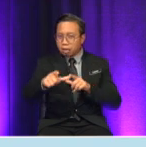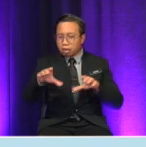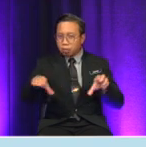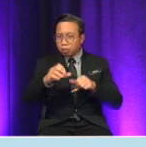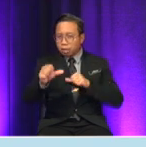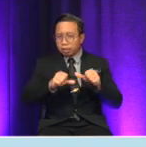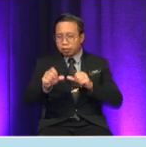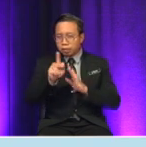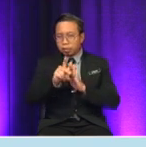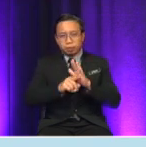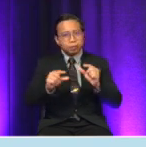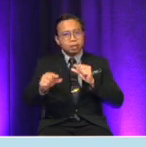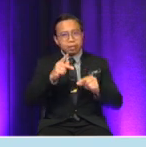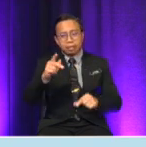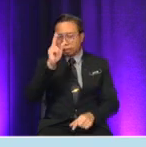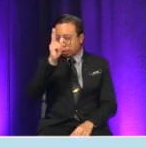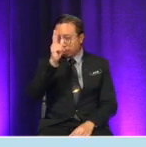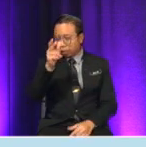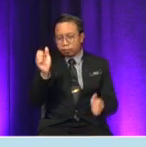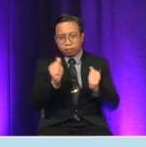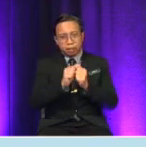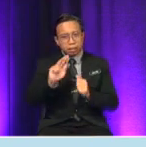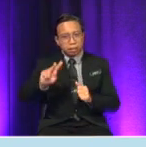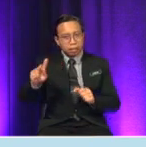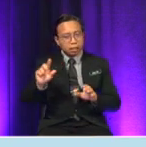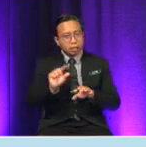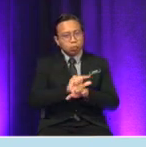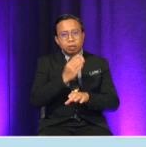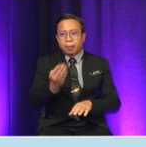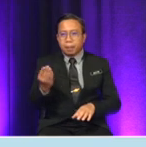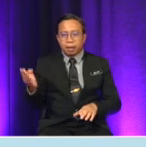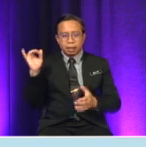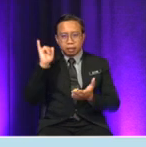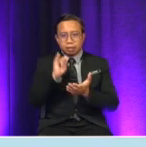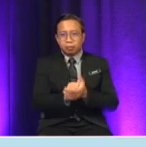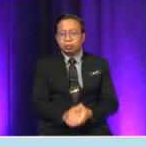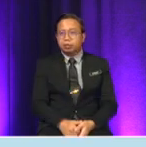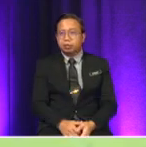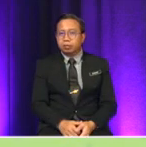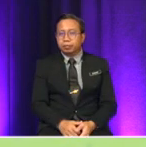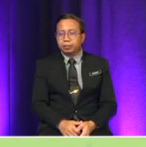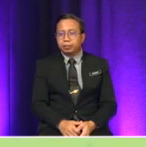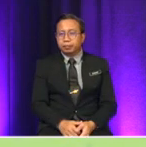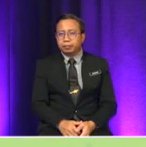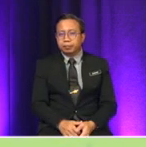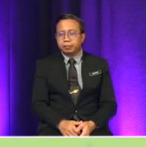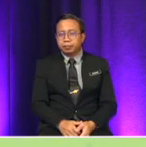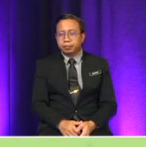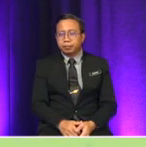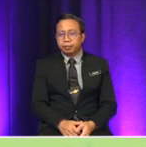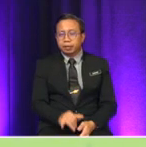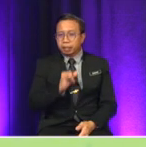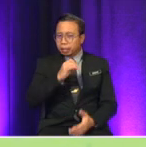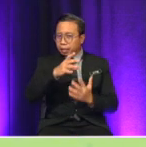aktiviti pergerakan kreatif bersama dengan kanak-kanak menggunakan bahan tersebut. Jadi Lisa pilih apa, Lisa? Saya